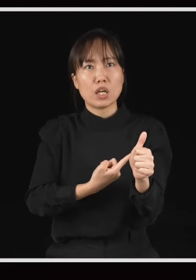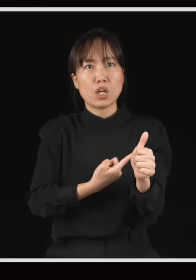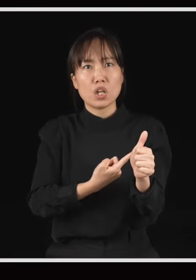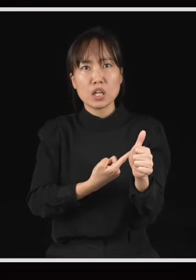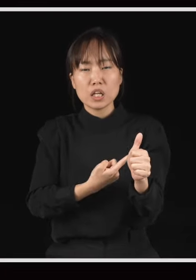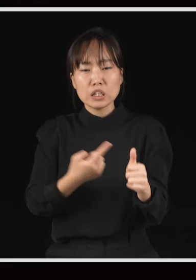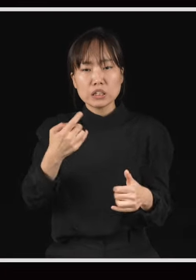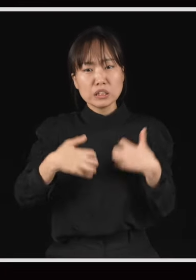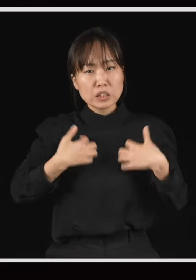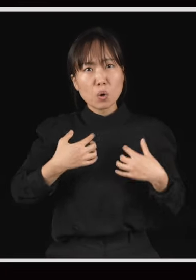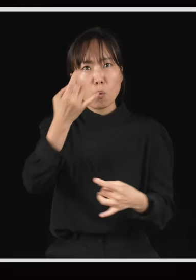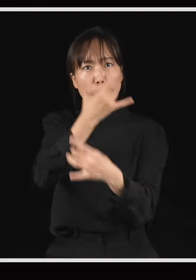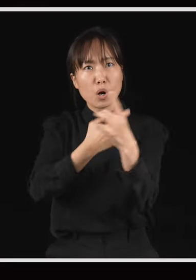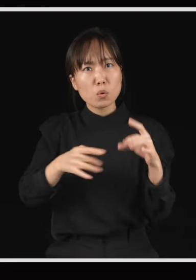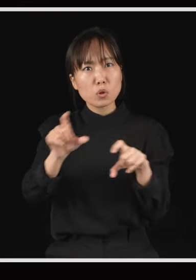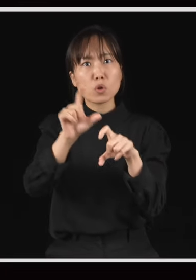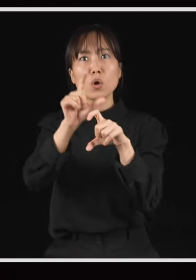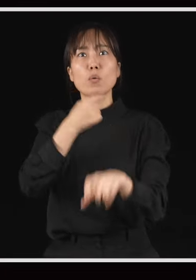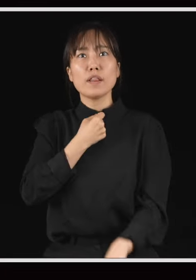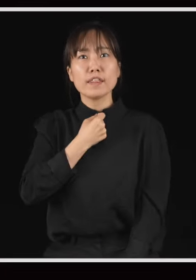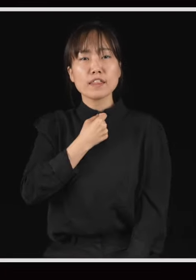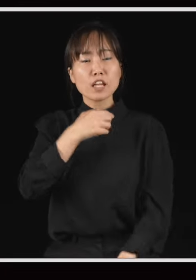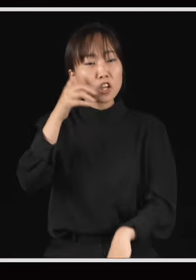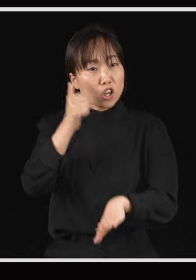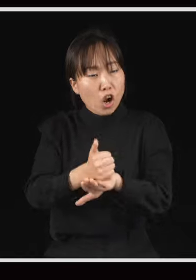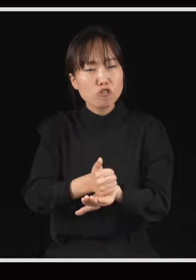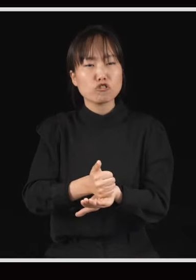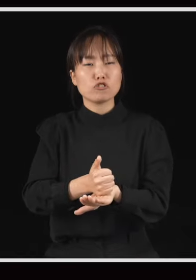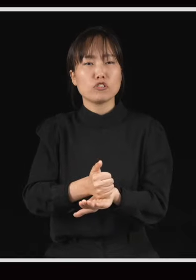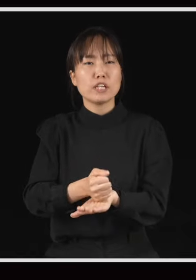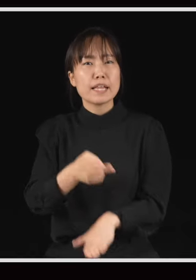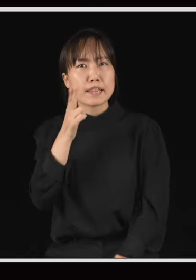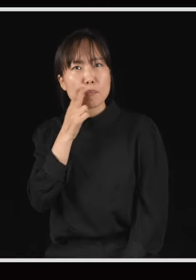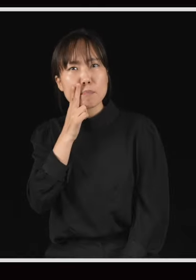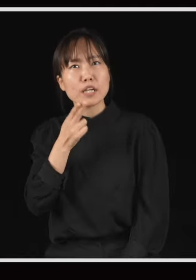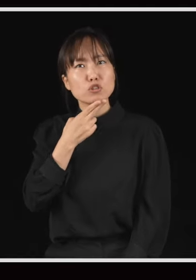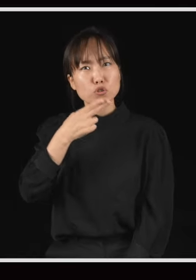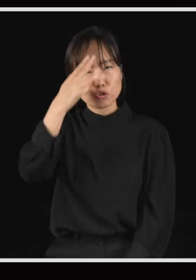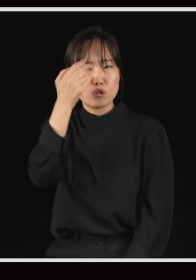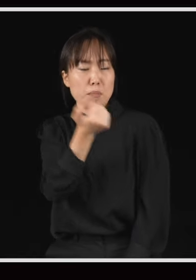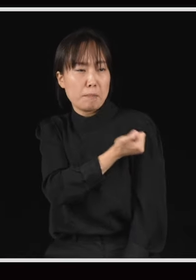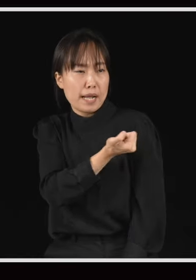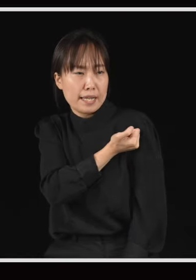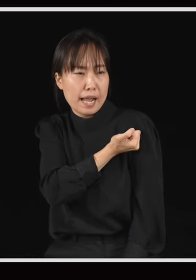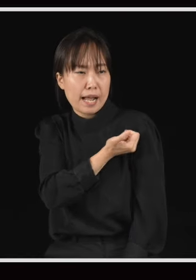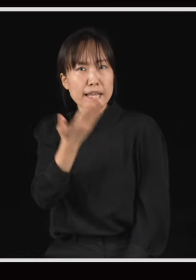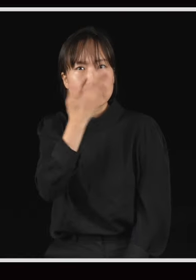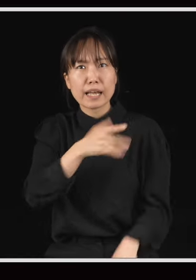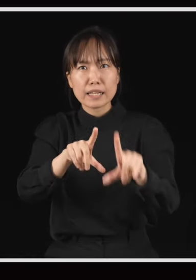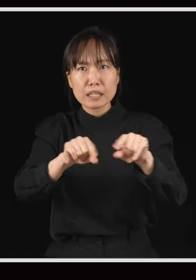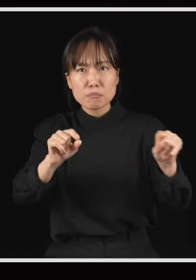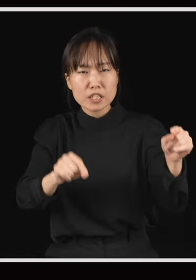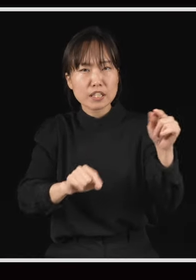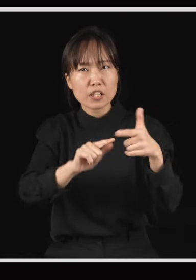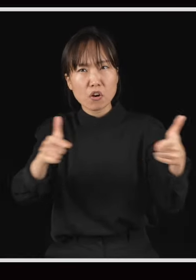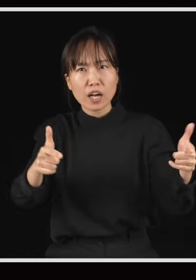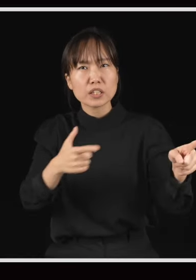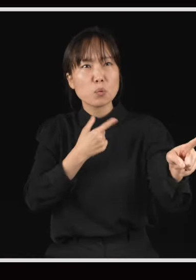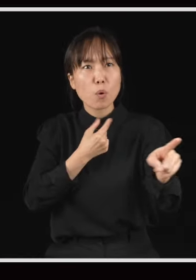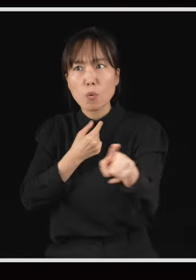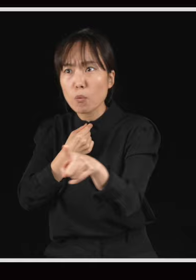쾌락을 추구하게 되는 나의 마인드셋은 결국에 더 많은 담배, 술, 마약, 그리고 단 음식 이런 것들을 더